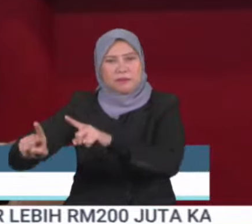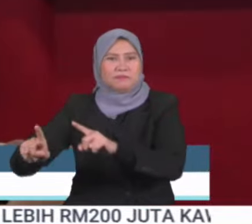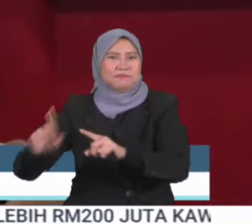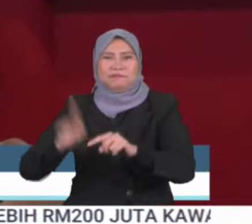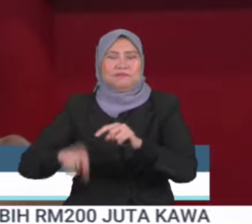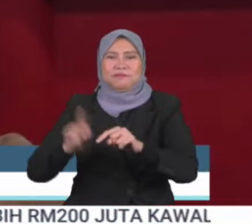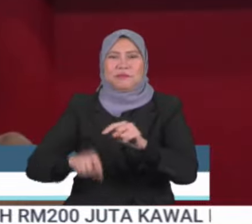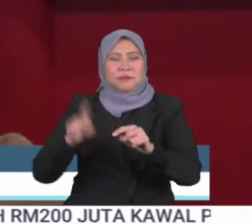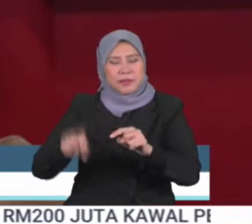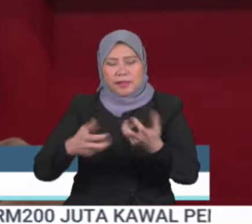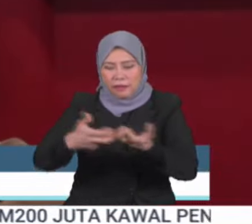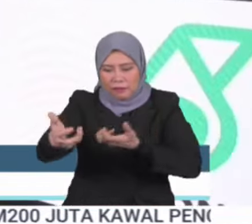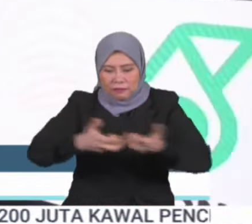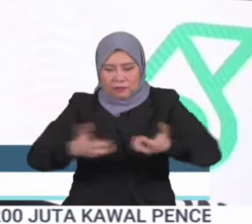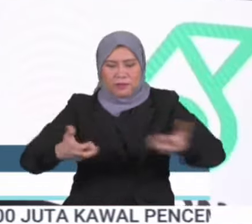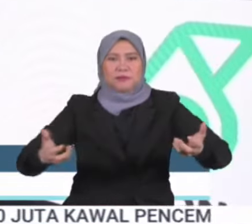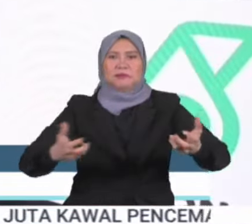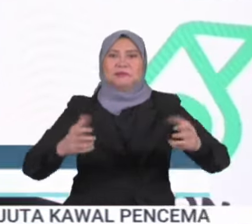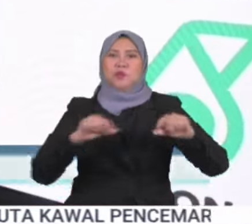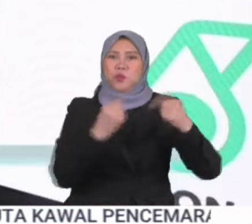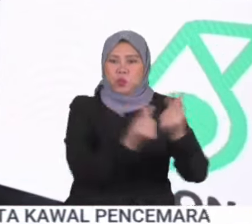keselamatan tak berapa selamat.